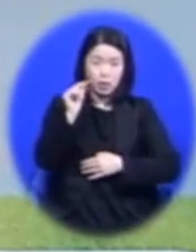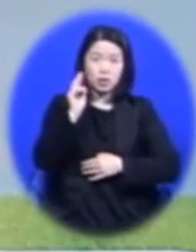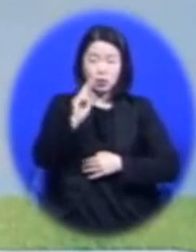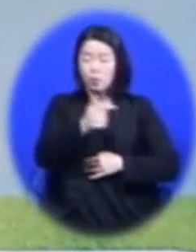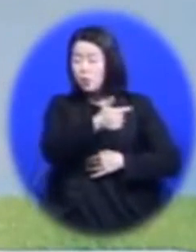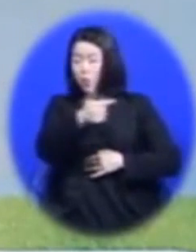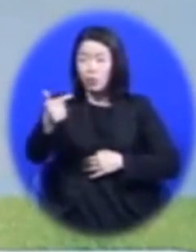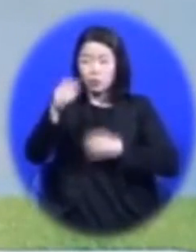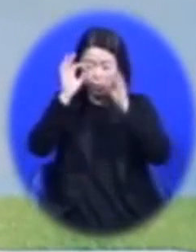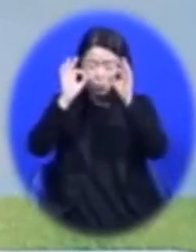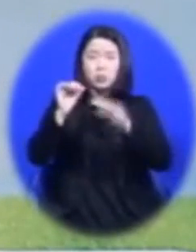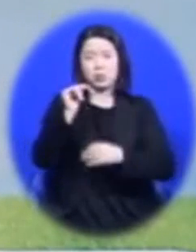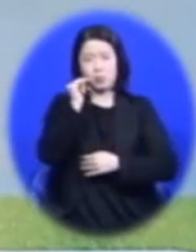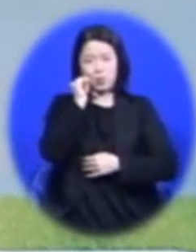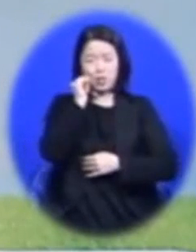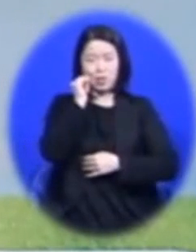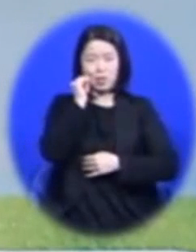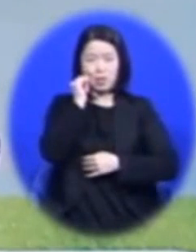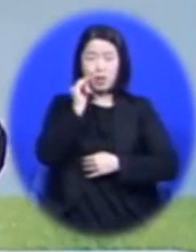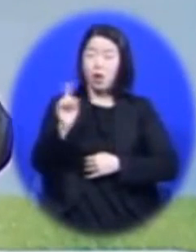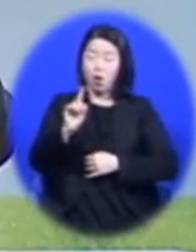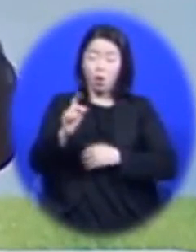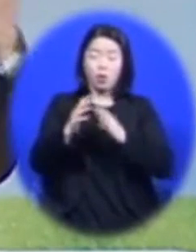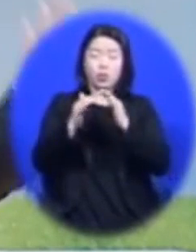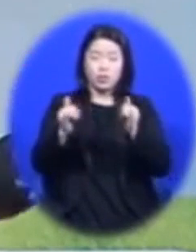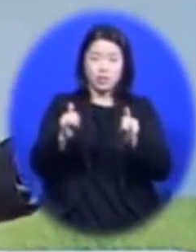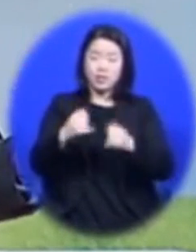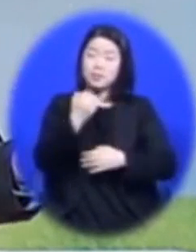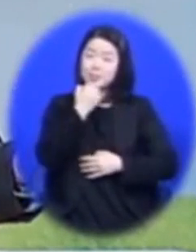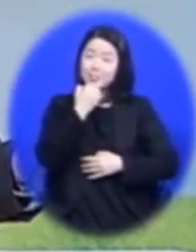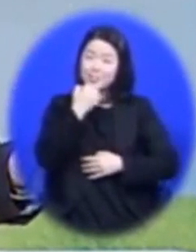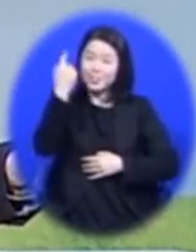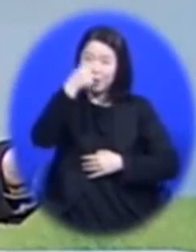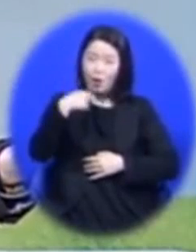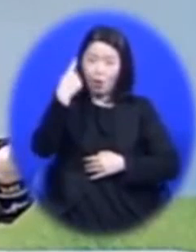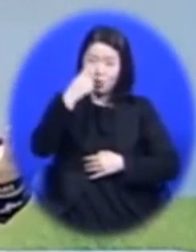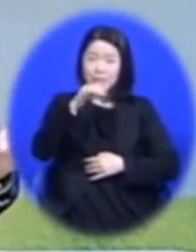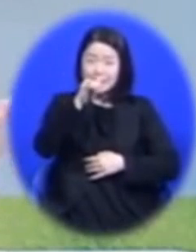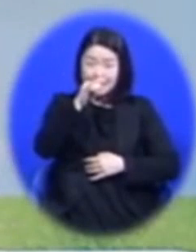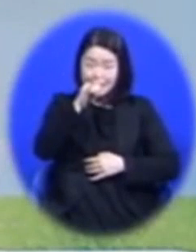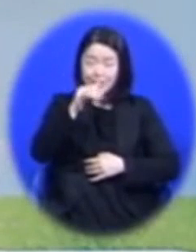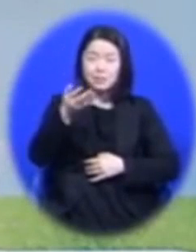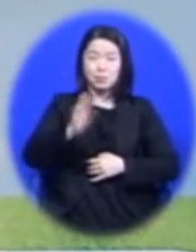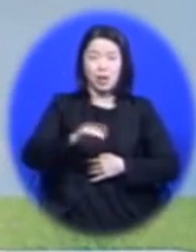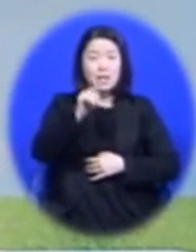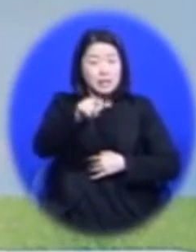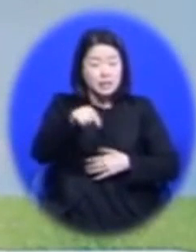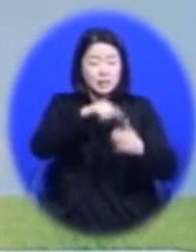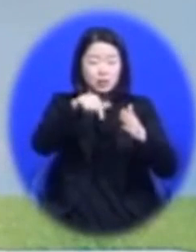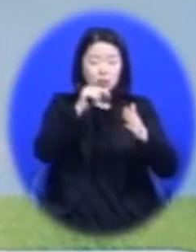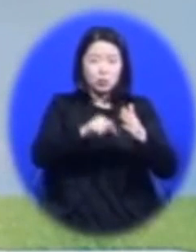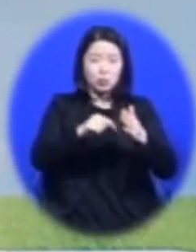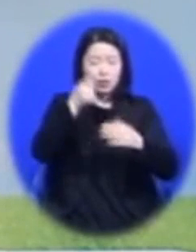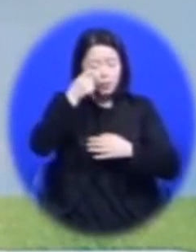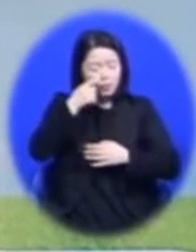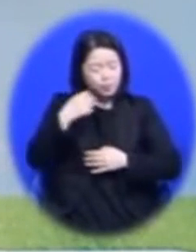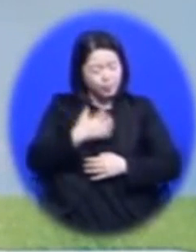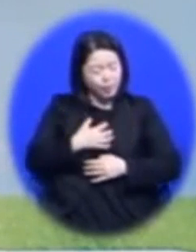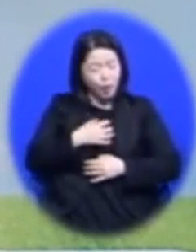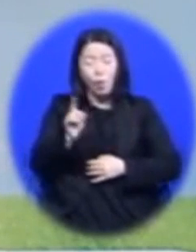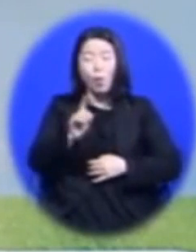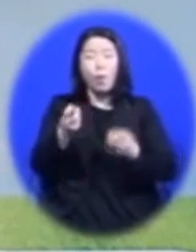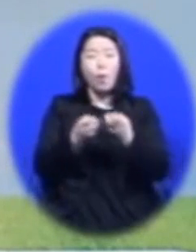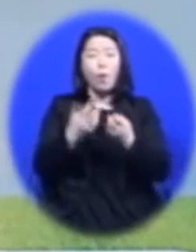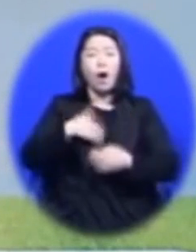커도 못 보는 거거든요. 어떤 사람이 웃는 얼굴을 하고 있다 그래서 그 사람 속에 있는 슬픔을 어떻게 알 수